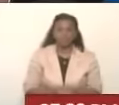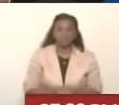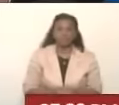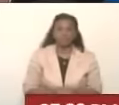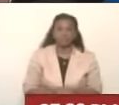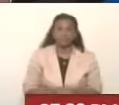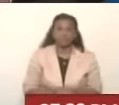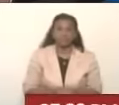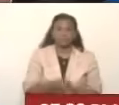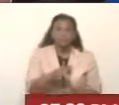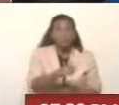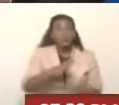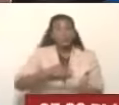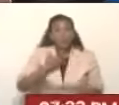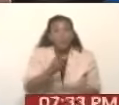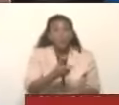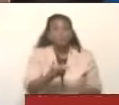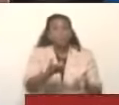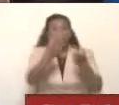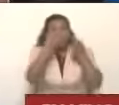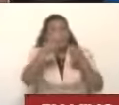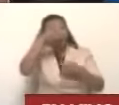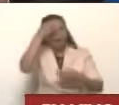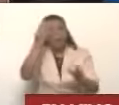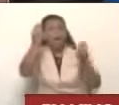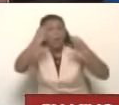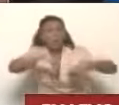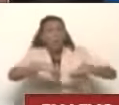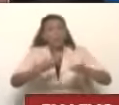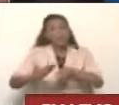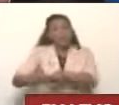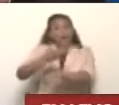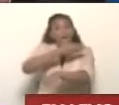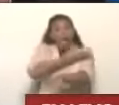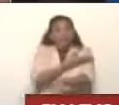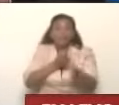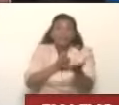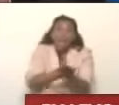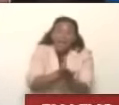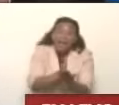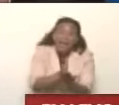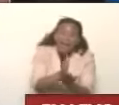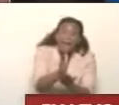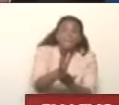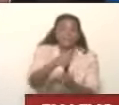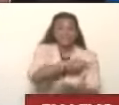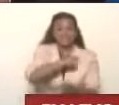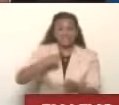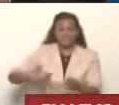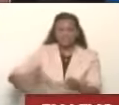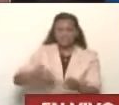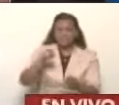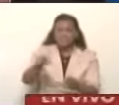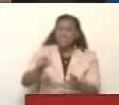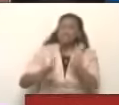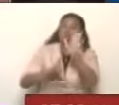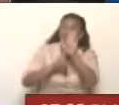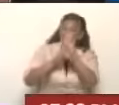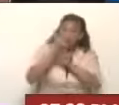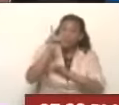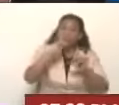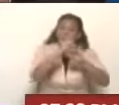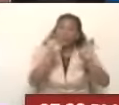我们想，中国，您在深圩时曾经说过，特区这条道路中国走过是很成功的。我们相信委内瑞拉会走出一条成功的委内瑞拉道路。 Usted en Shenzhen, yo me acuerdo que usted había dicho, el camino que ha pasado China en el desarrollo de